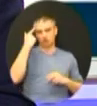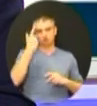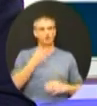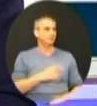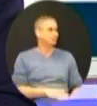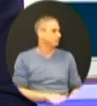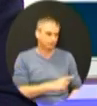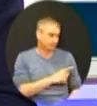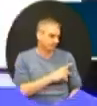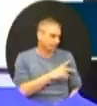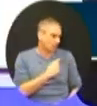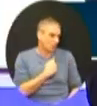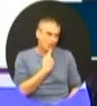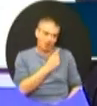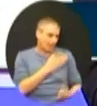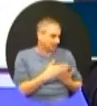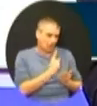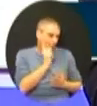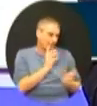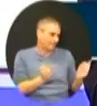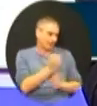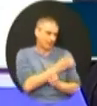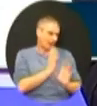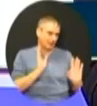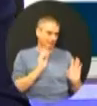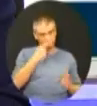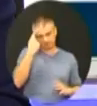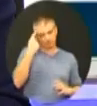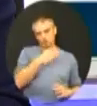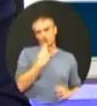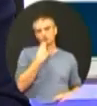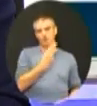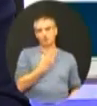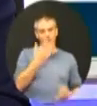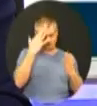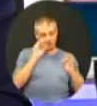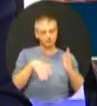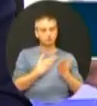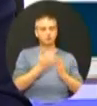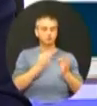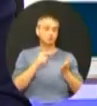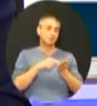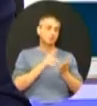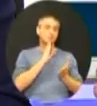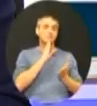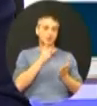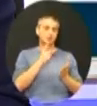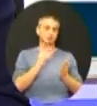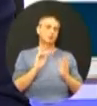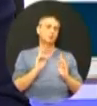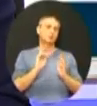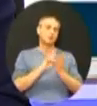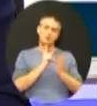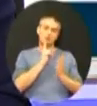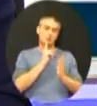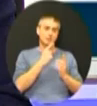שזאת התשובה ו זא זאת התשובה שלהערכתי היה נותן מעריכים את היוצאים משפטים לכן זה בעיה שקורת במקומות